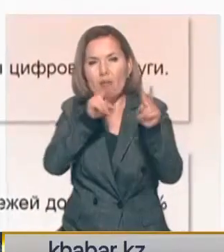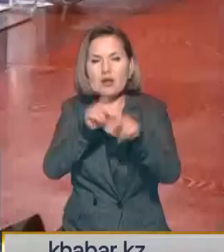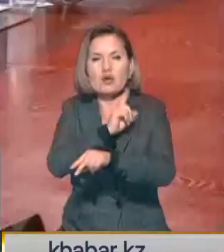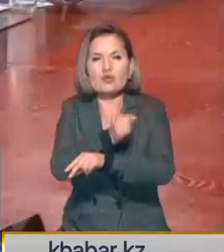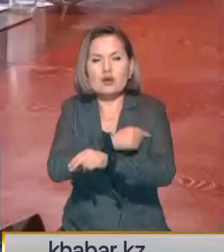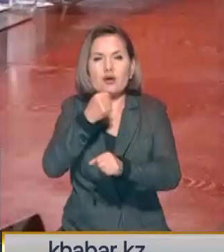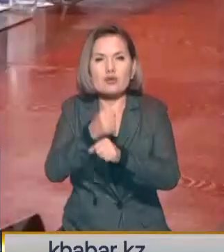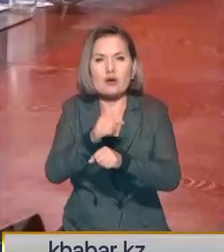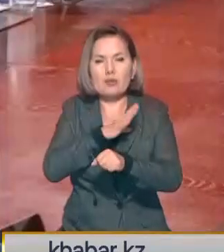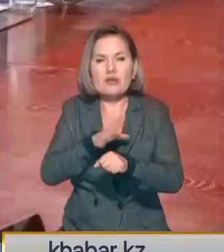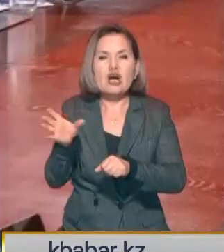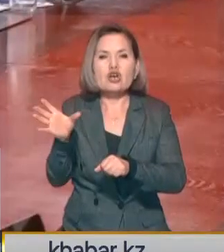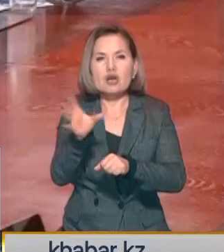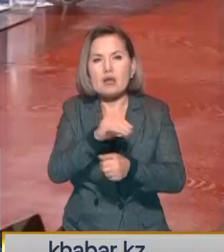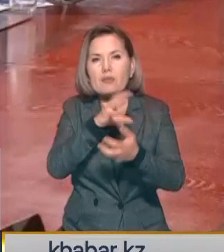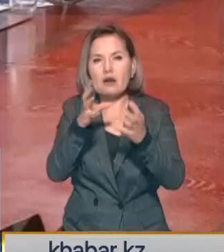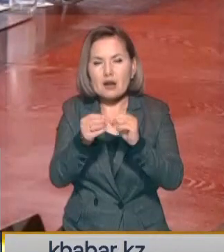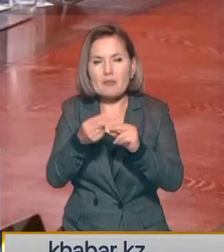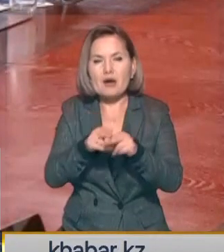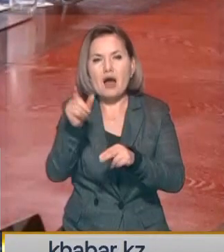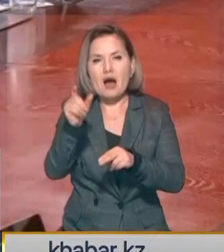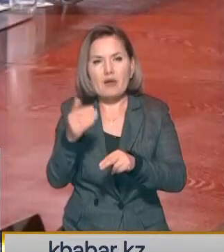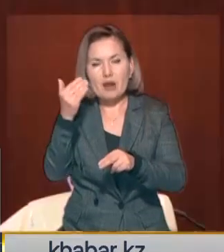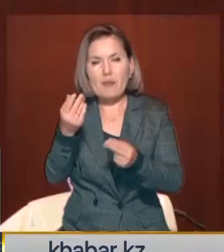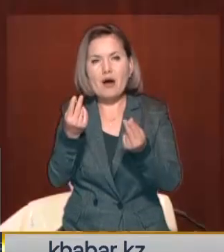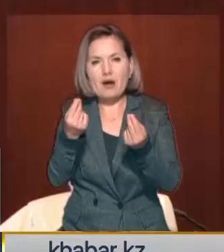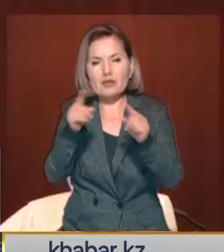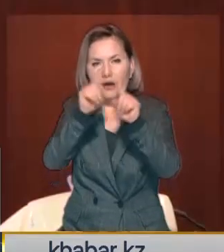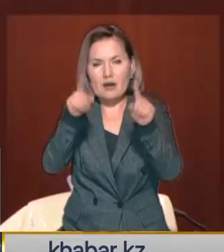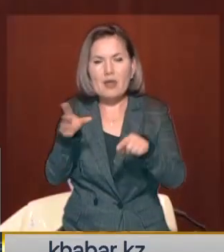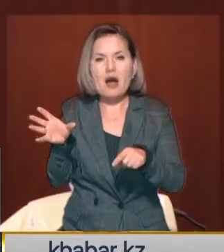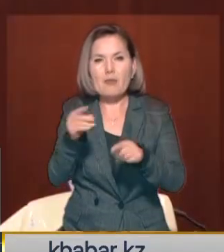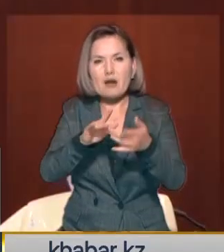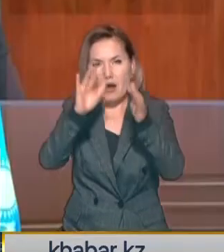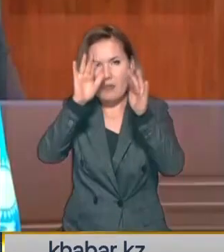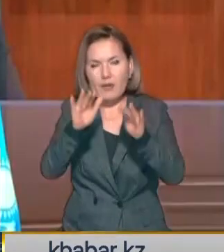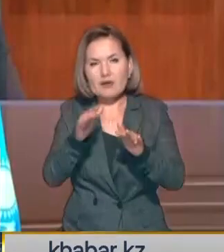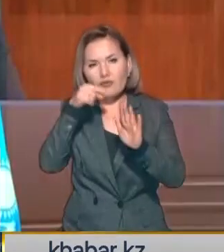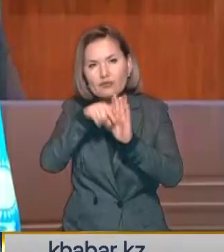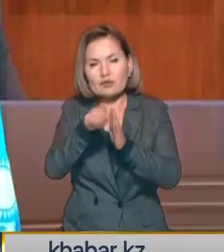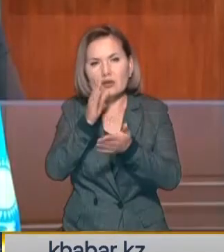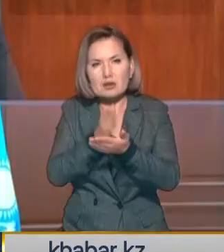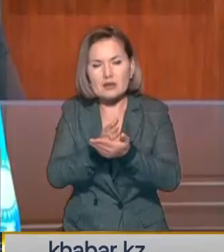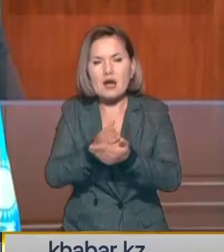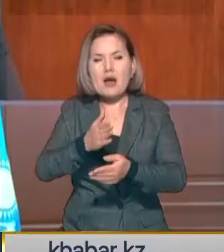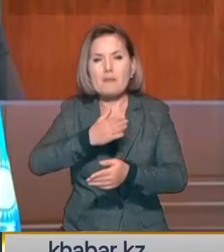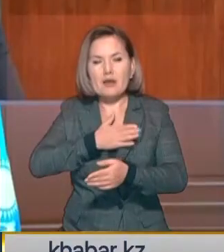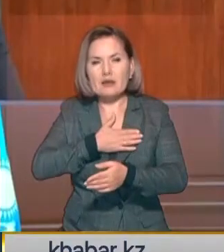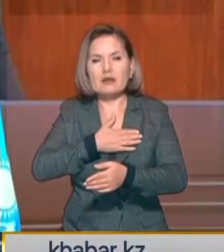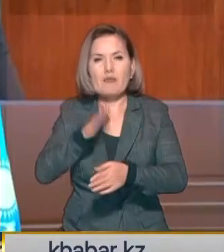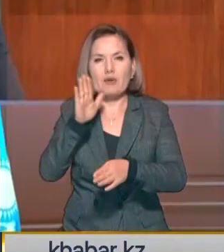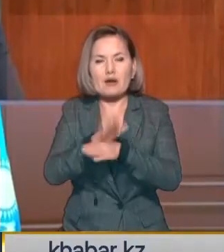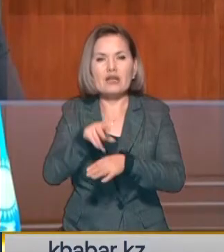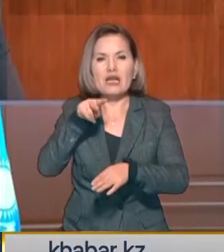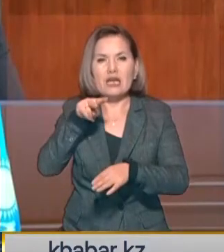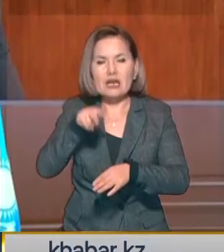күшейтілді. Сондықтан жалпы алғанда жеке тұлғалардың активтері бойынша барлық ақпарат бар. Сондықтан мен